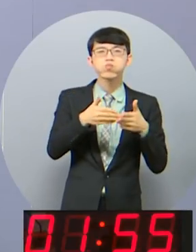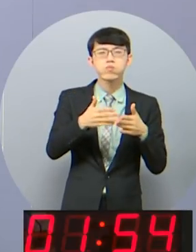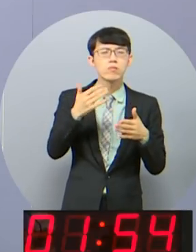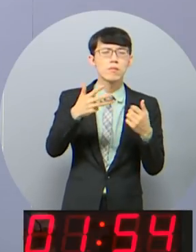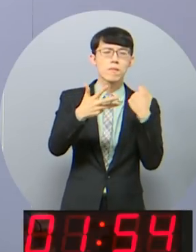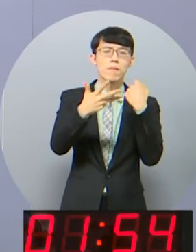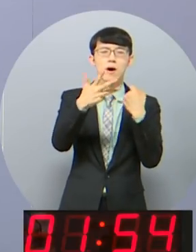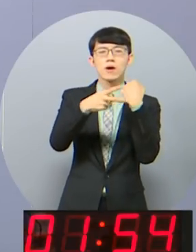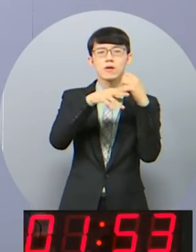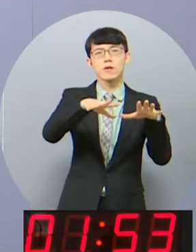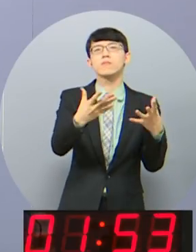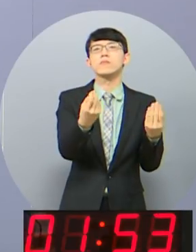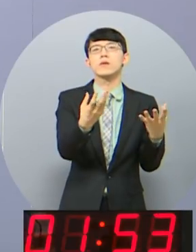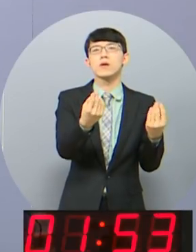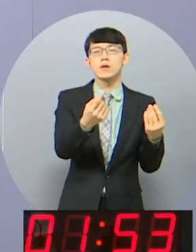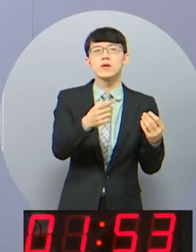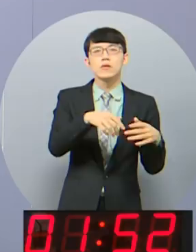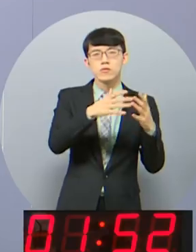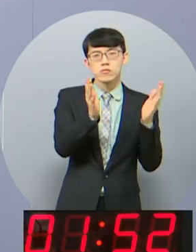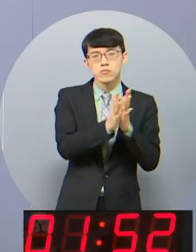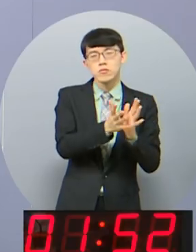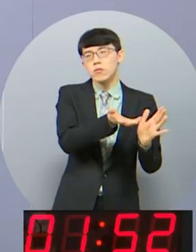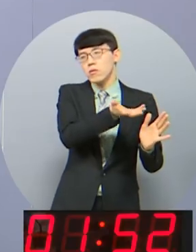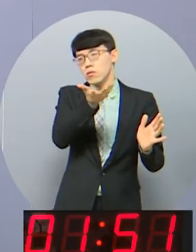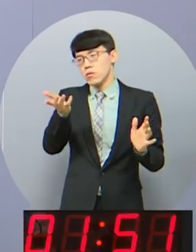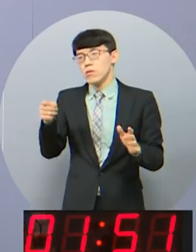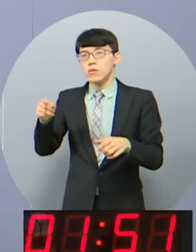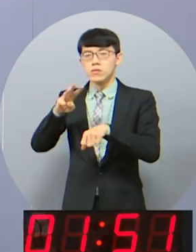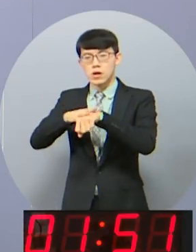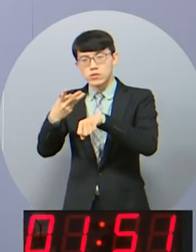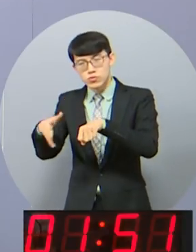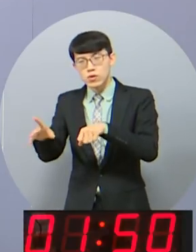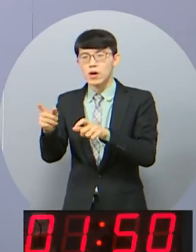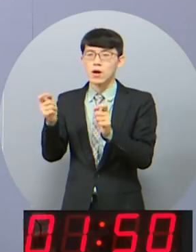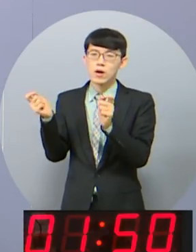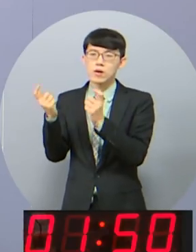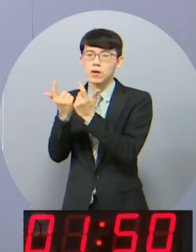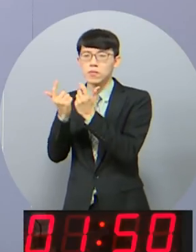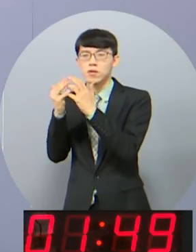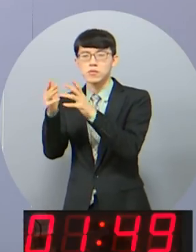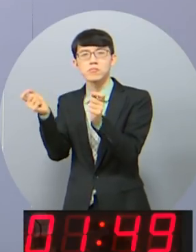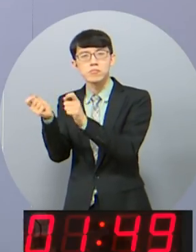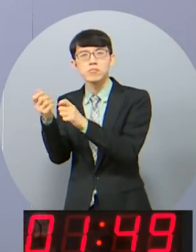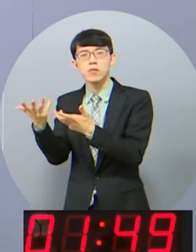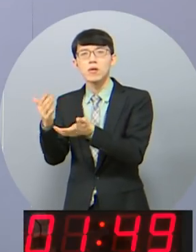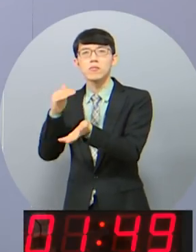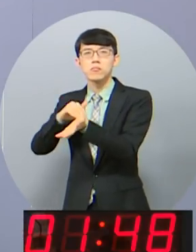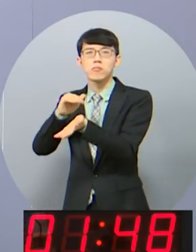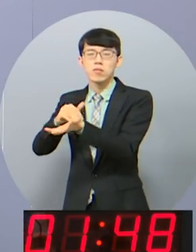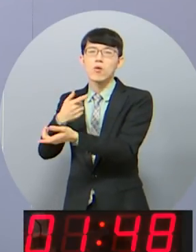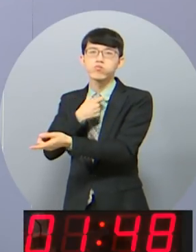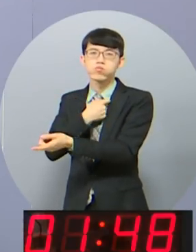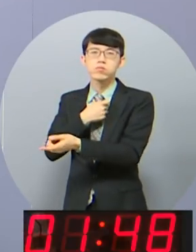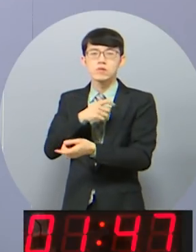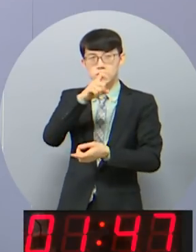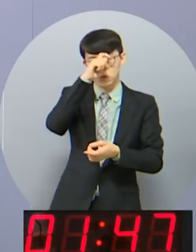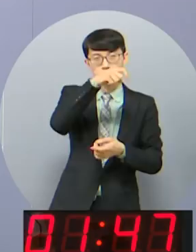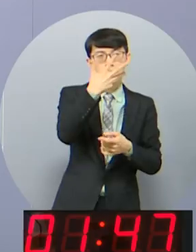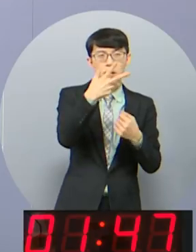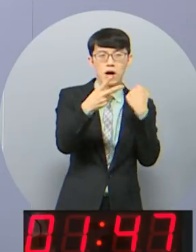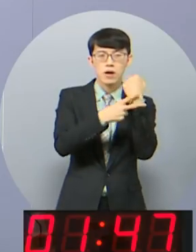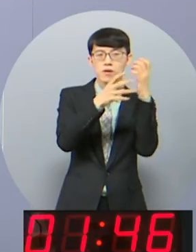边，我都赶到台北市去。所以这个托老，这个这大型的医疗中心吼，会当设立北里。